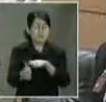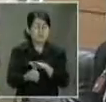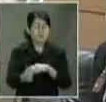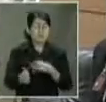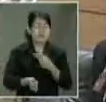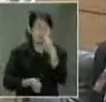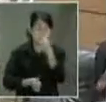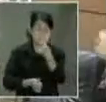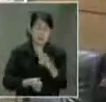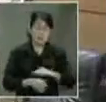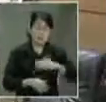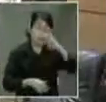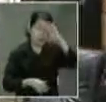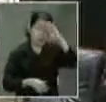ประธาน